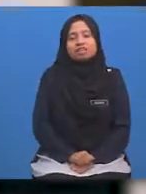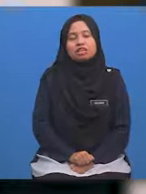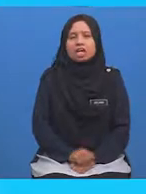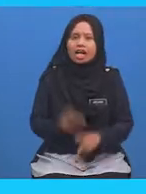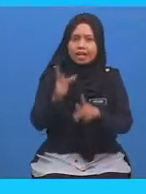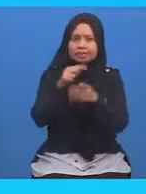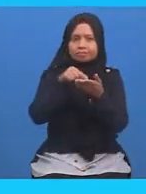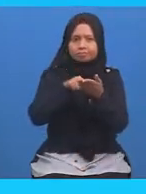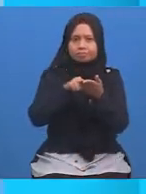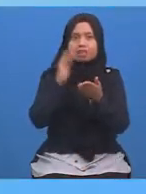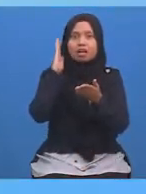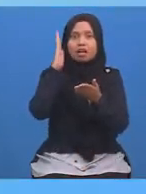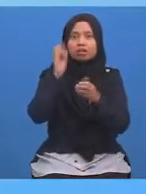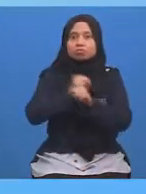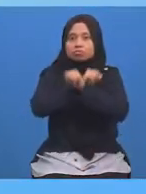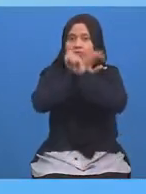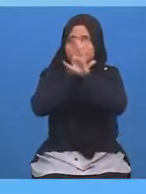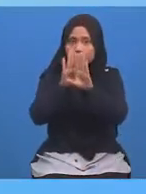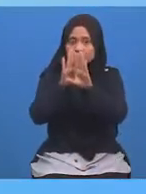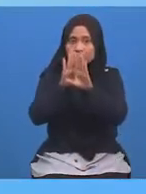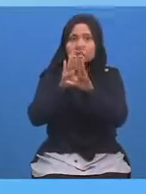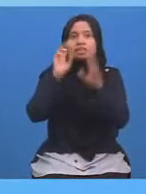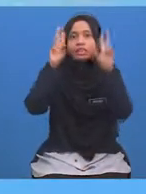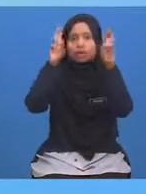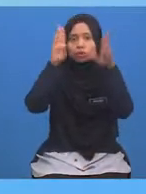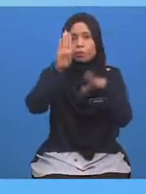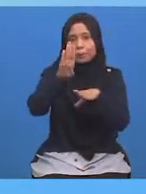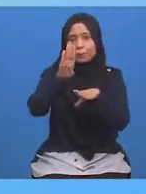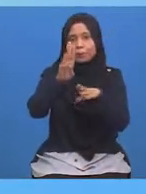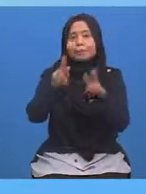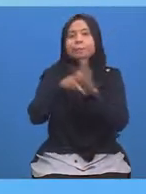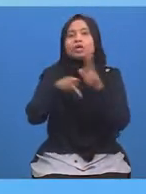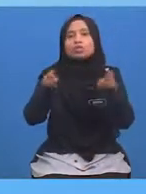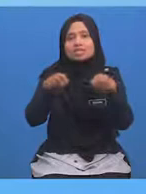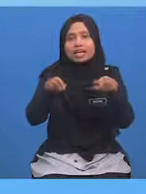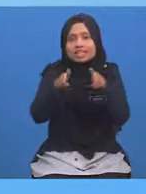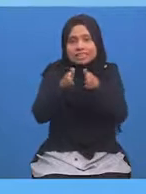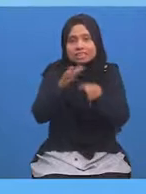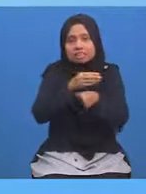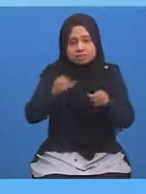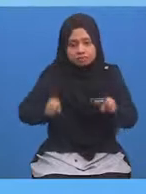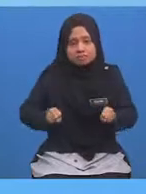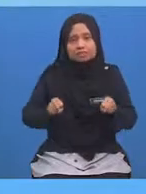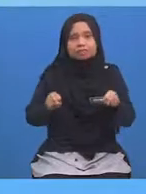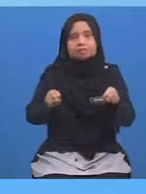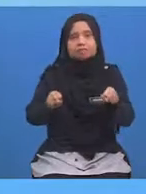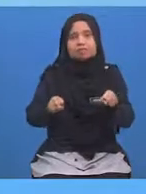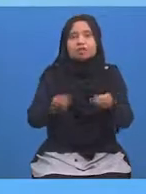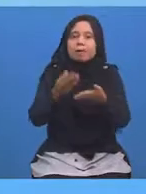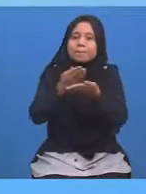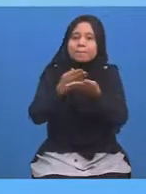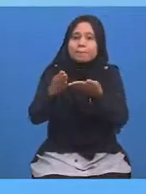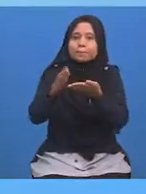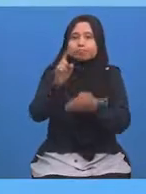Episod kali ini akan menerangkan bab 4 iaitu perusahaan kecil dan sederhana